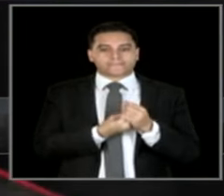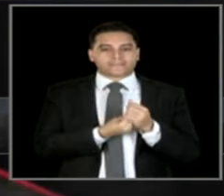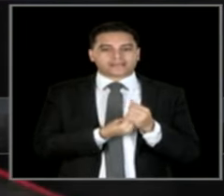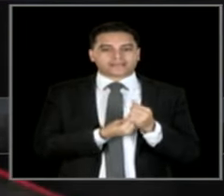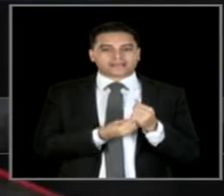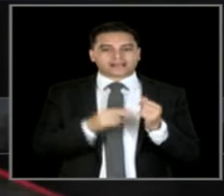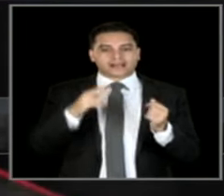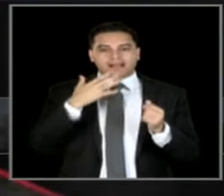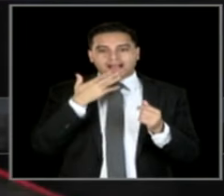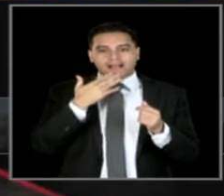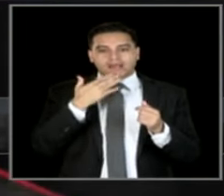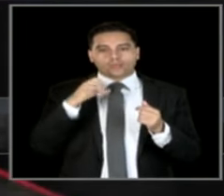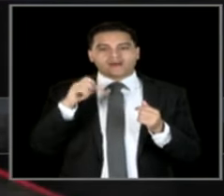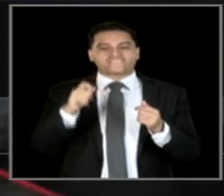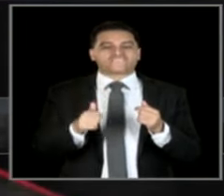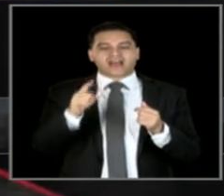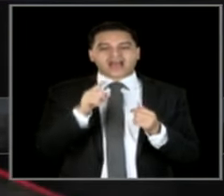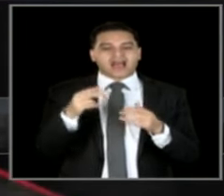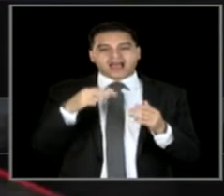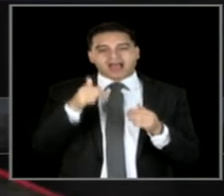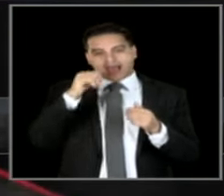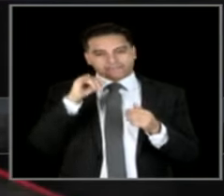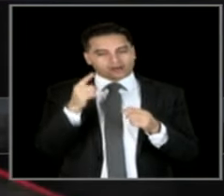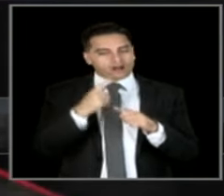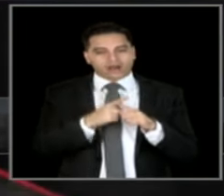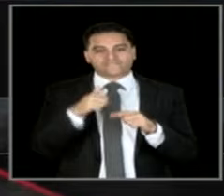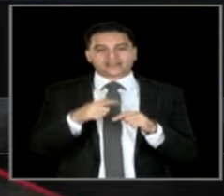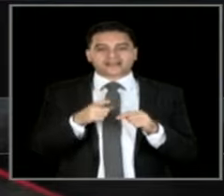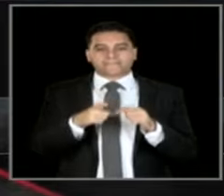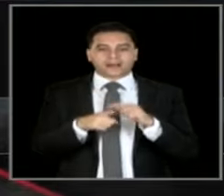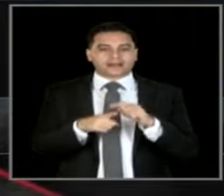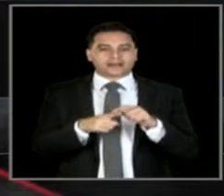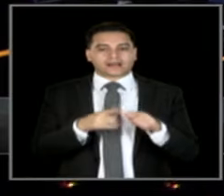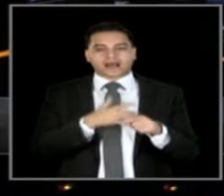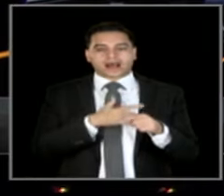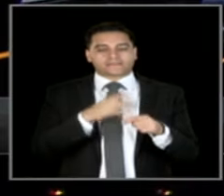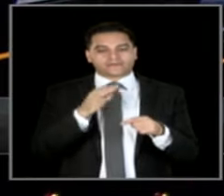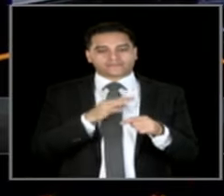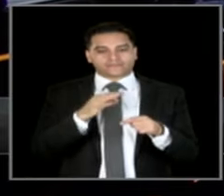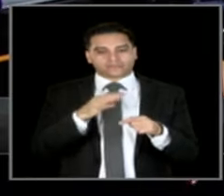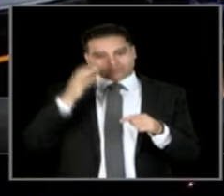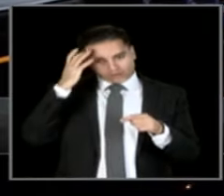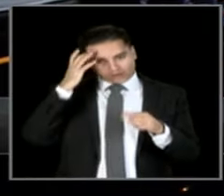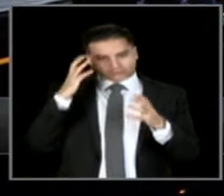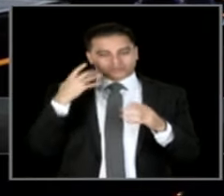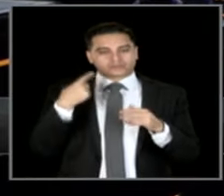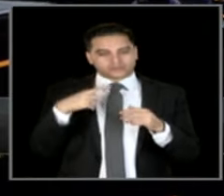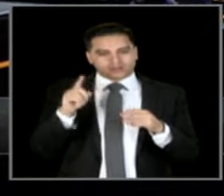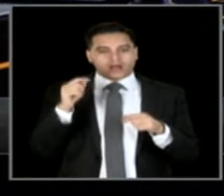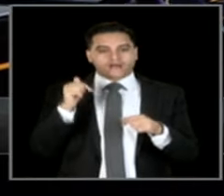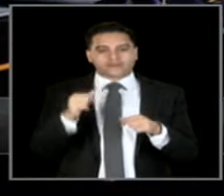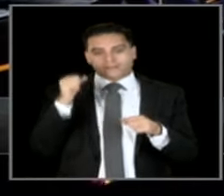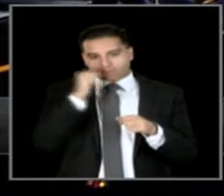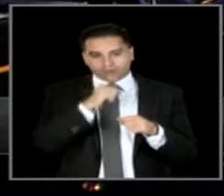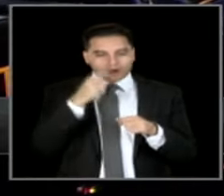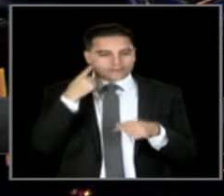الجباير وفاء عامل غلط في اي جزء من جسم الجنبري يوجد قلبه في راسه صح من هو مغني